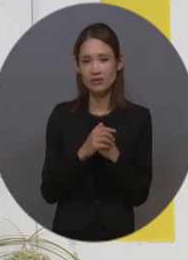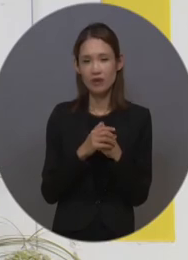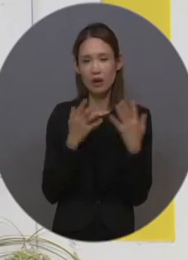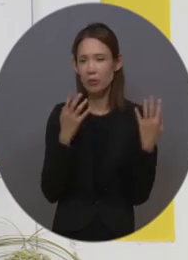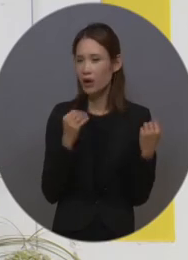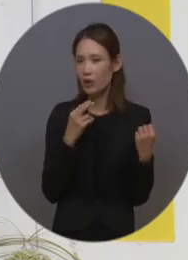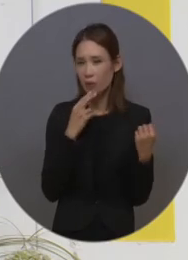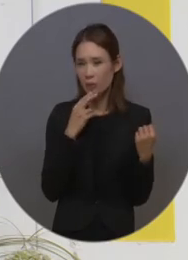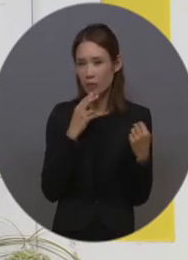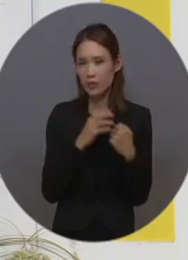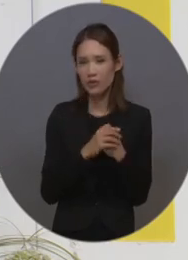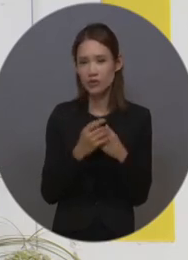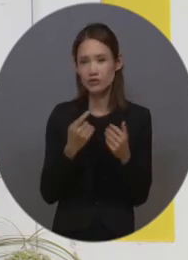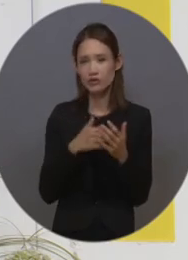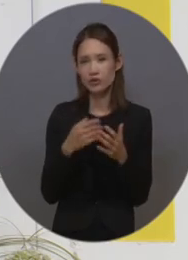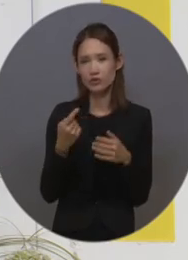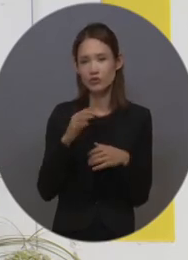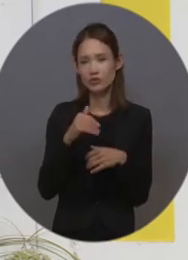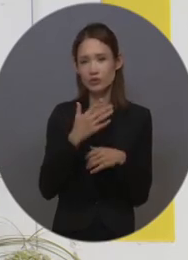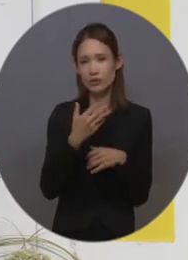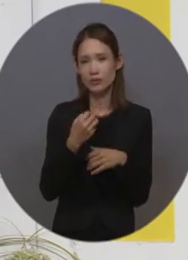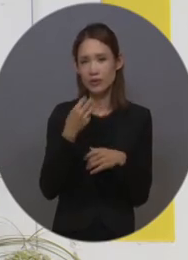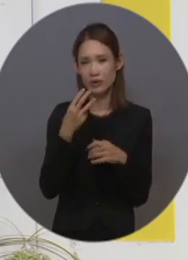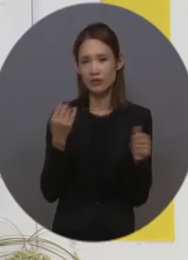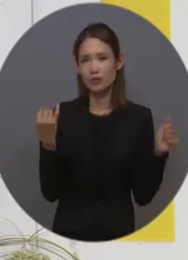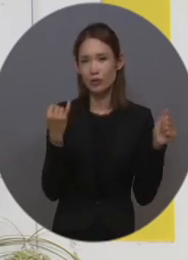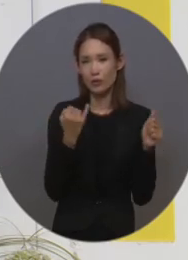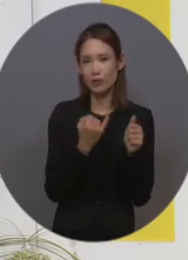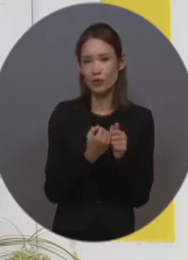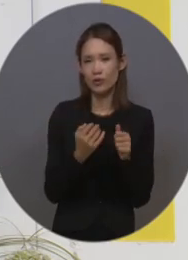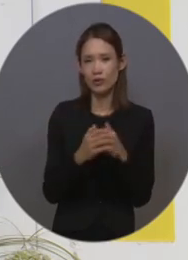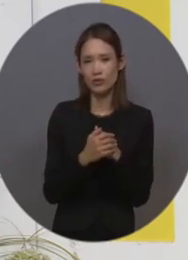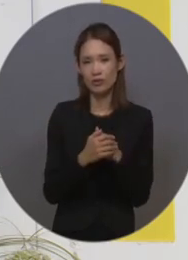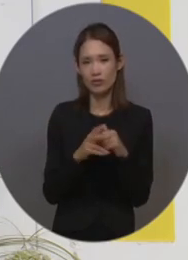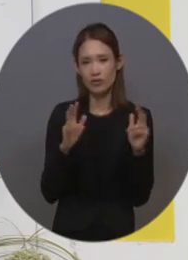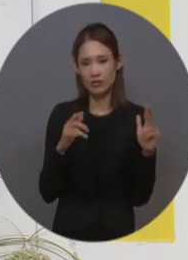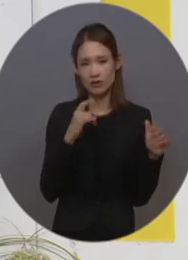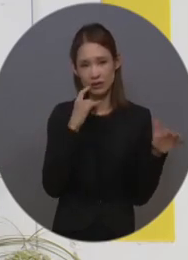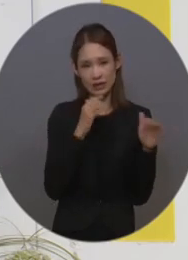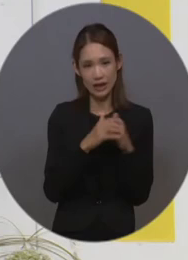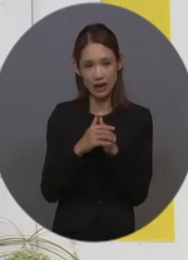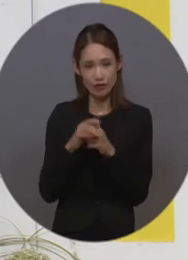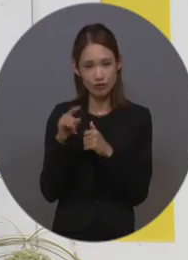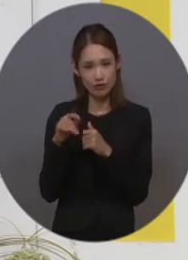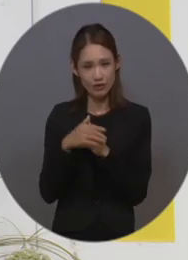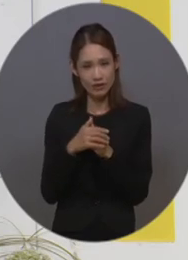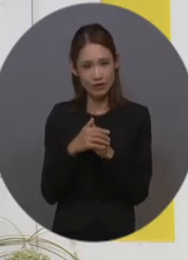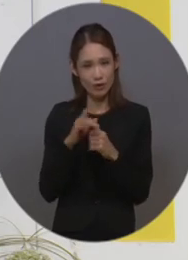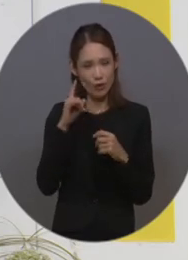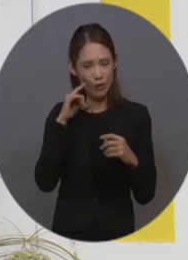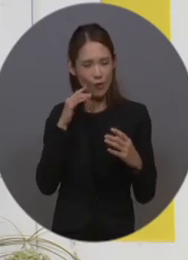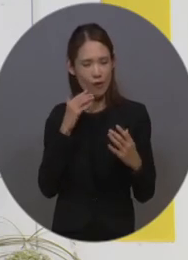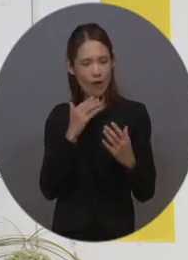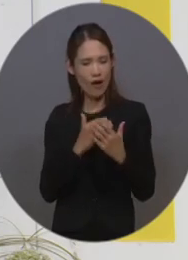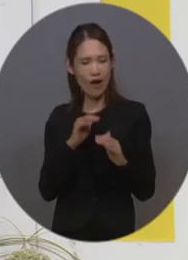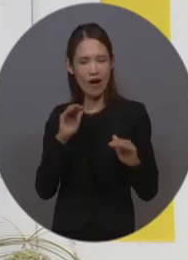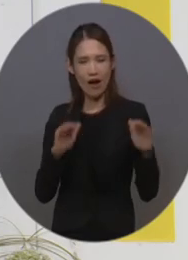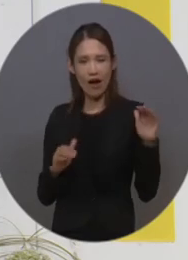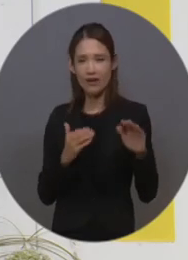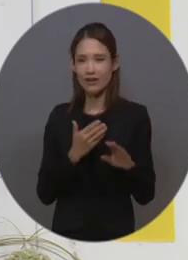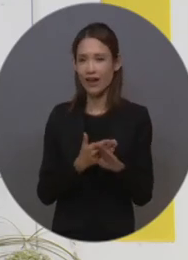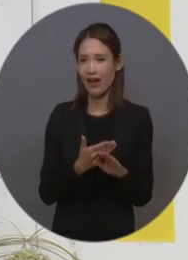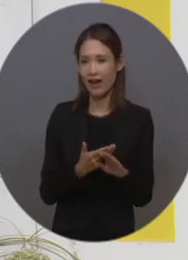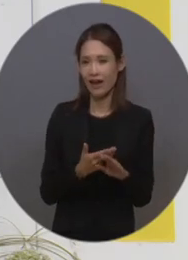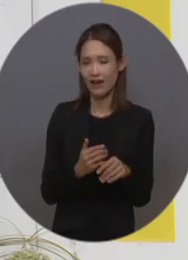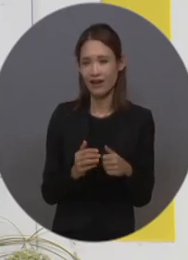많지 않았어요. 네. 1982년에 결혼을 했는데 네. 지금의 해운대와 그 당시에 해운대는 완전히 천지